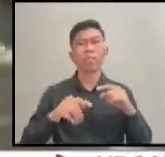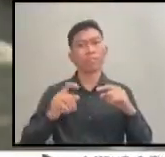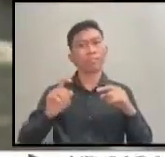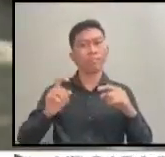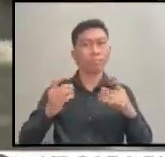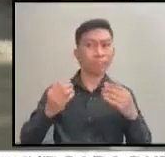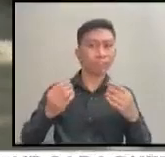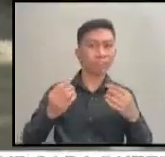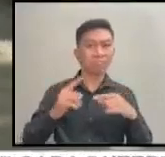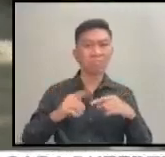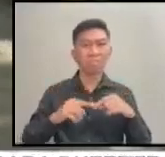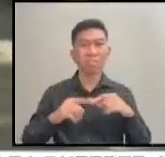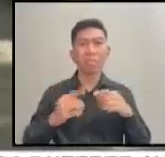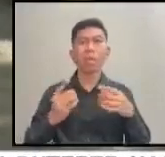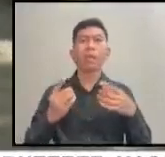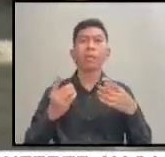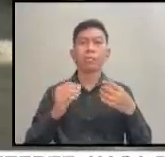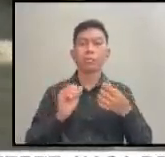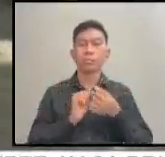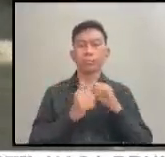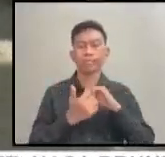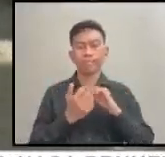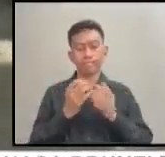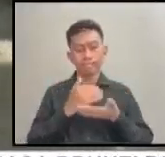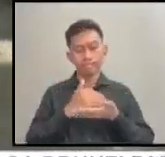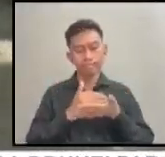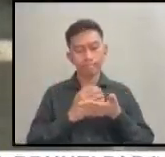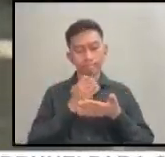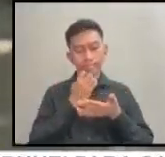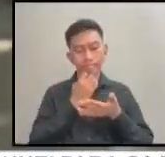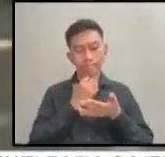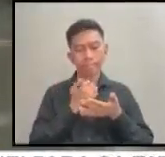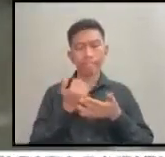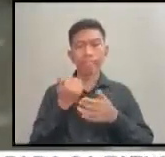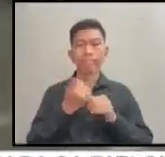kanilang kikitain sa kanilang gastusin araw-araw. At yan muna ang